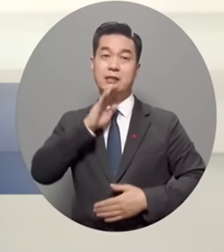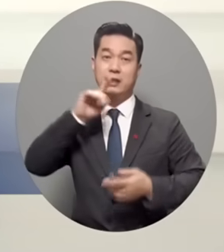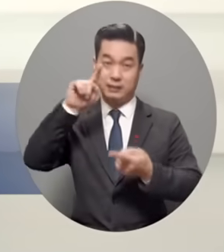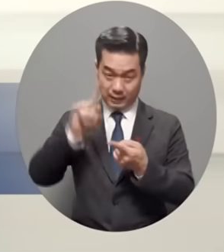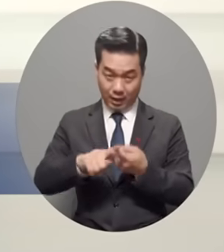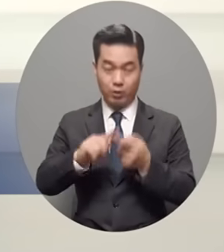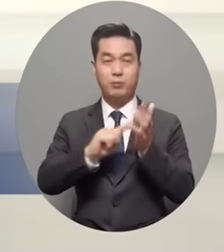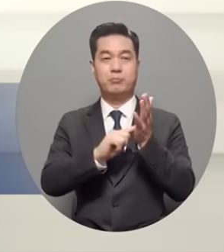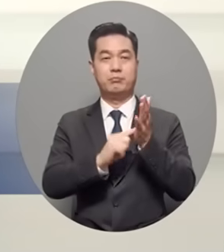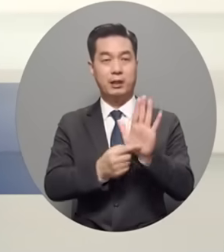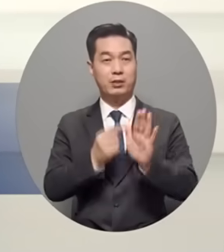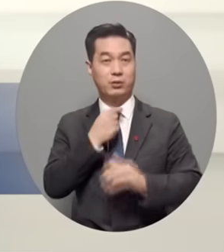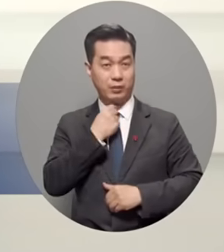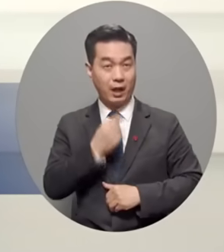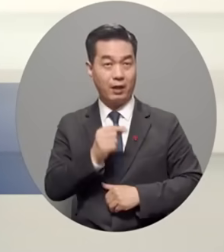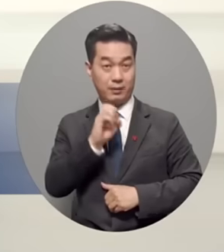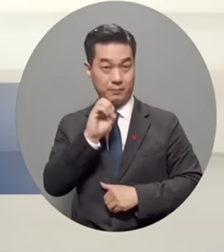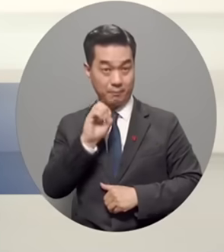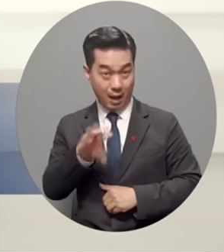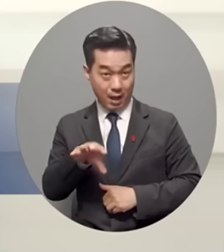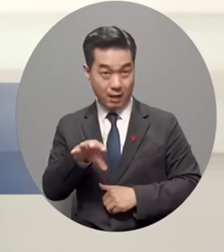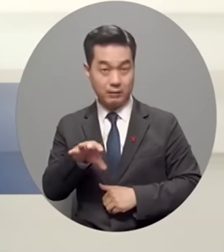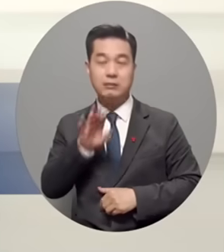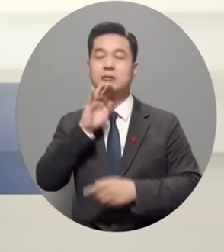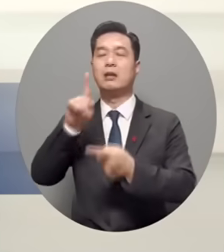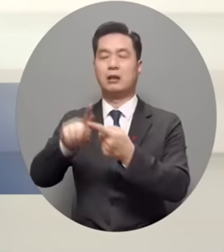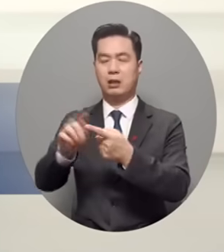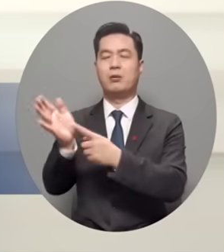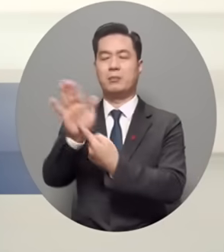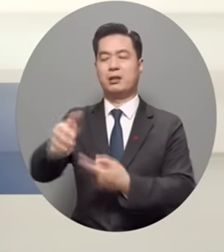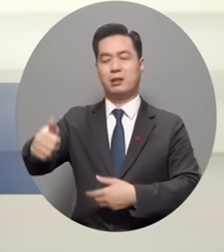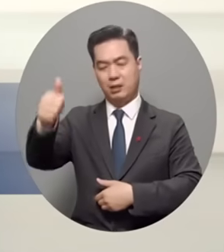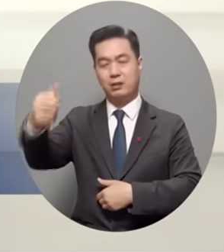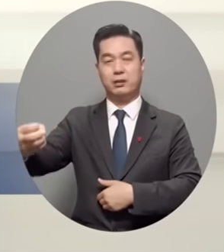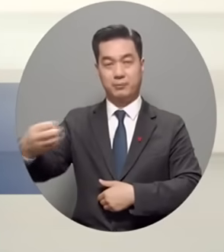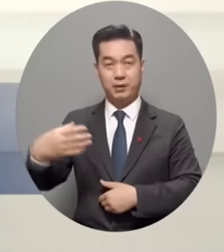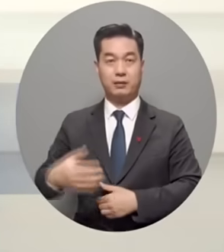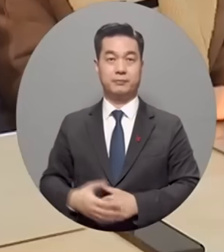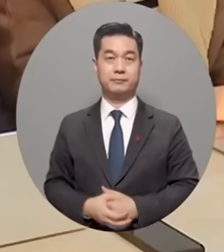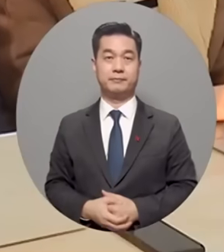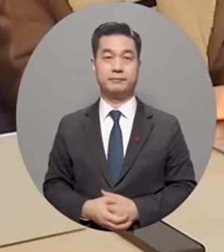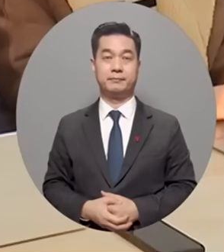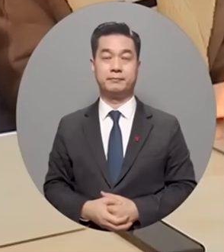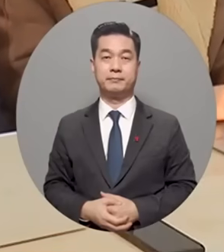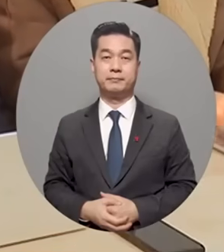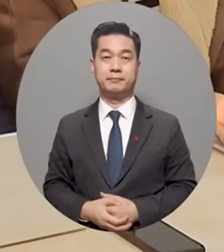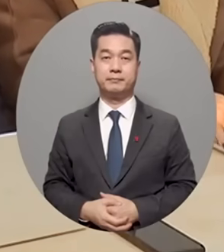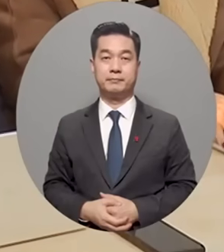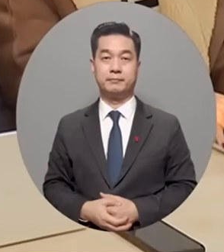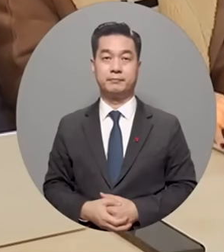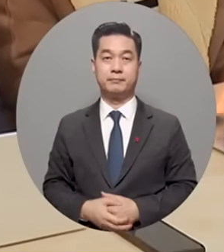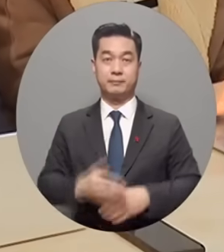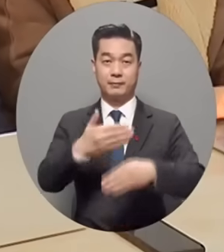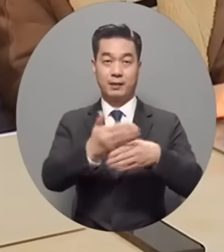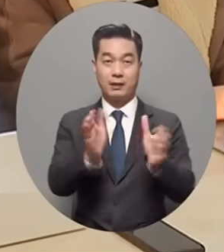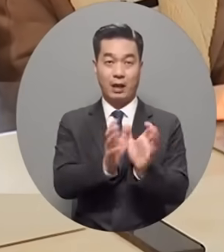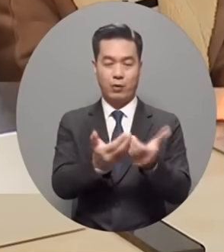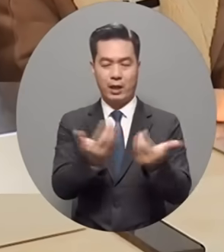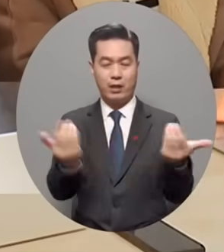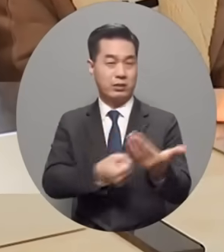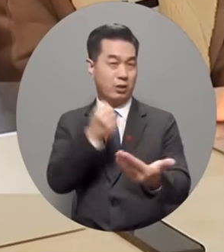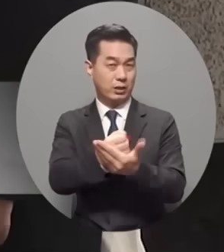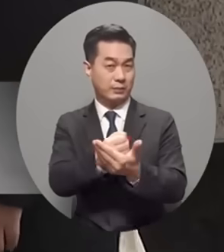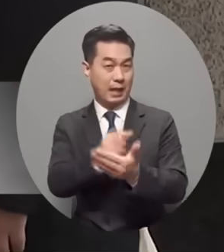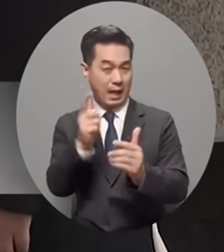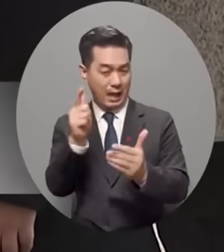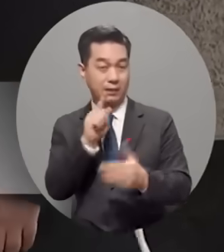이 사실대로 밝히겠다 이렇게 했더니 사실대로 밝히라고 얘기하셨습니다. 네. 당과 헤어질 결심을 한 건 아니라고